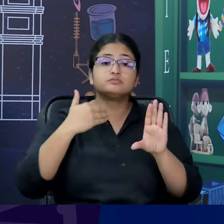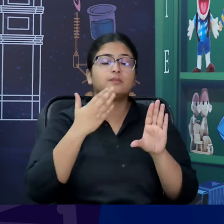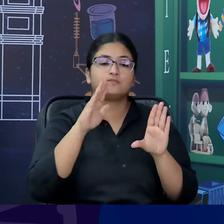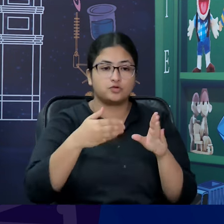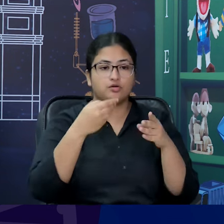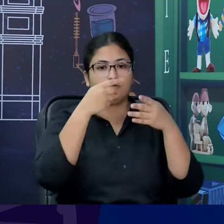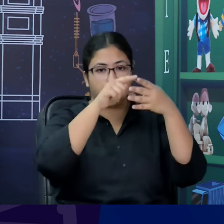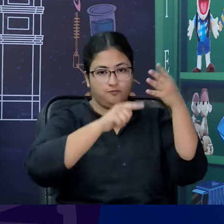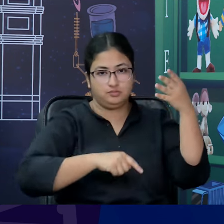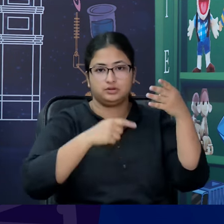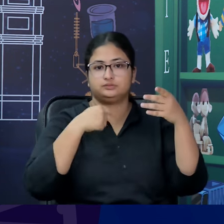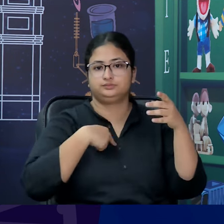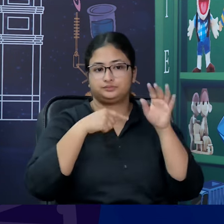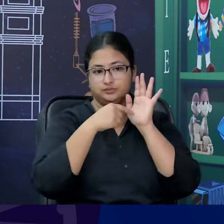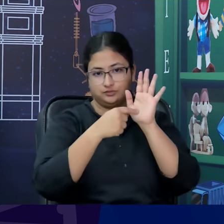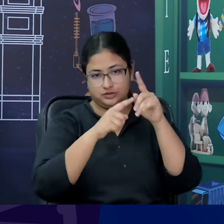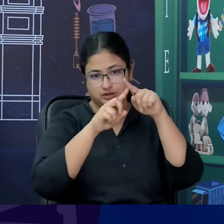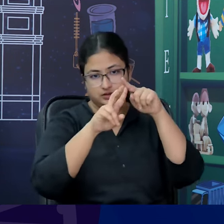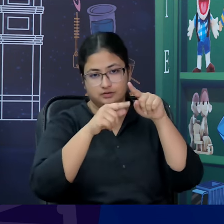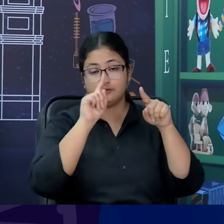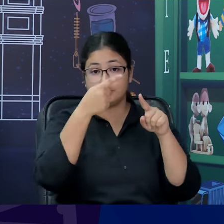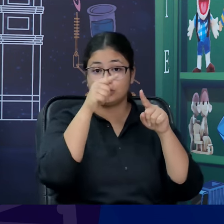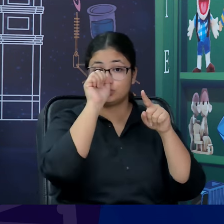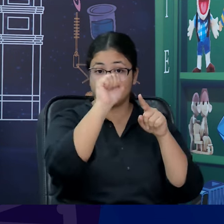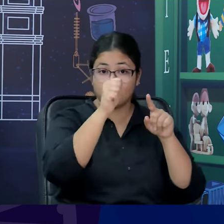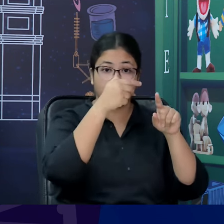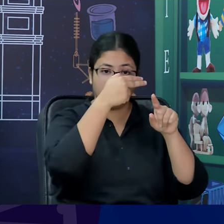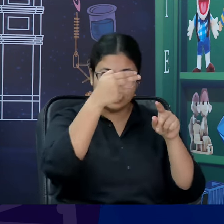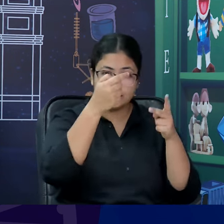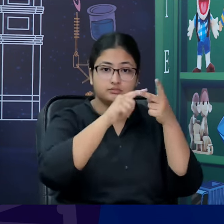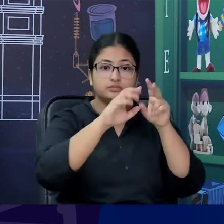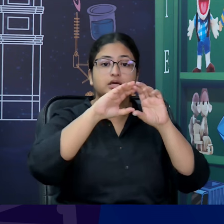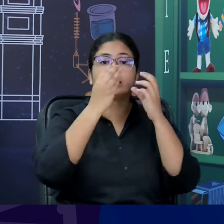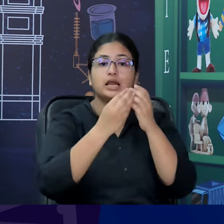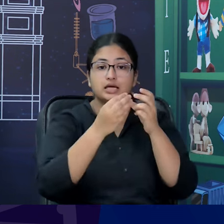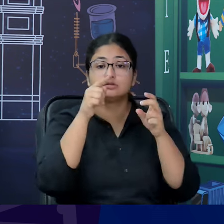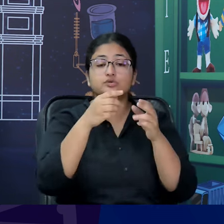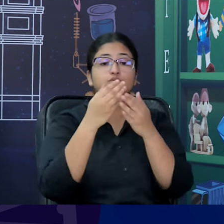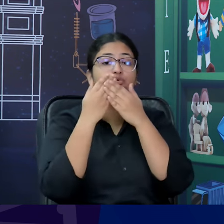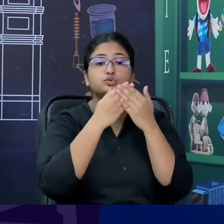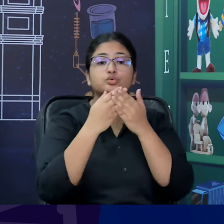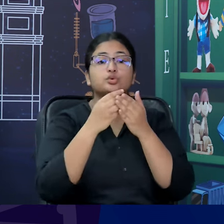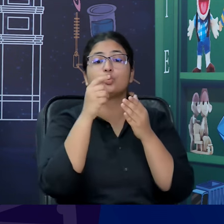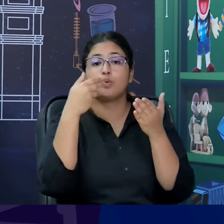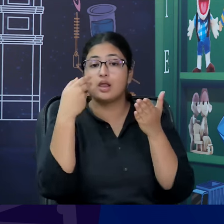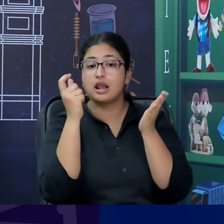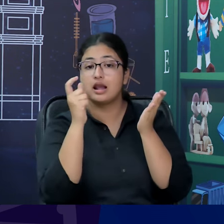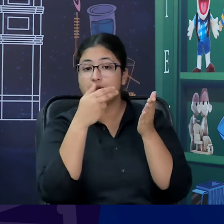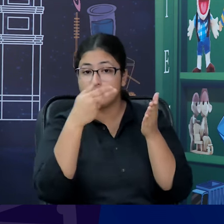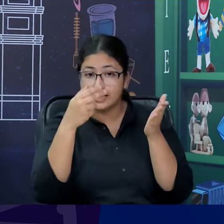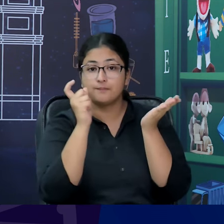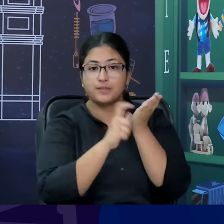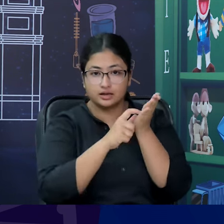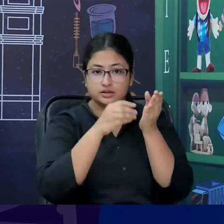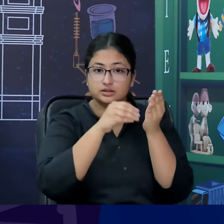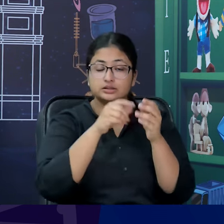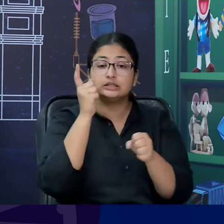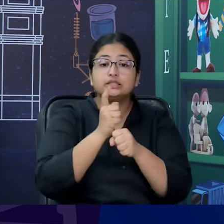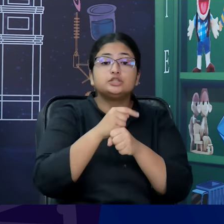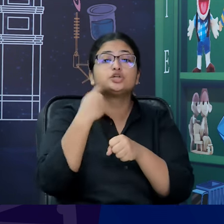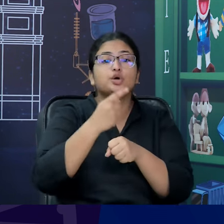में यह भी आपकी स्क्रीन पर दिख रहा है अपना नाम लिखिए कक्षा लिखिए और विद्यालय का नाम एवं पता लिखिए अध्यापक का नाम सत्र की